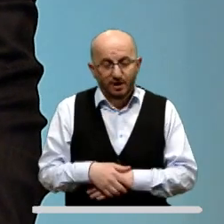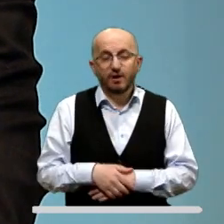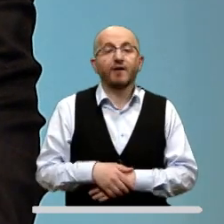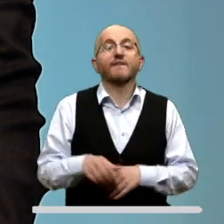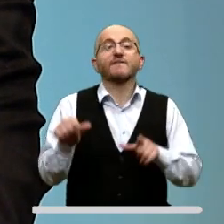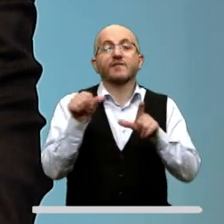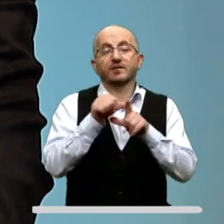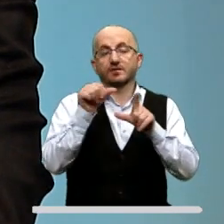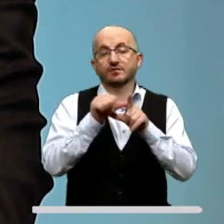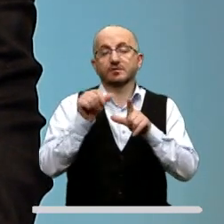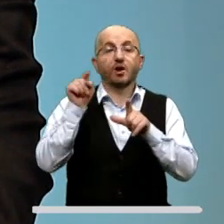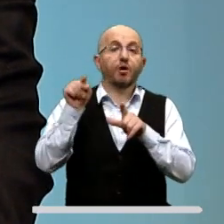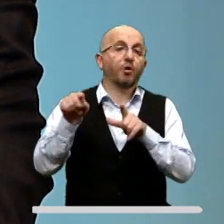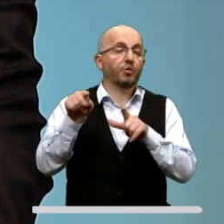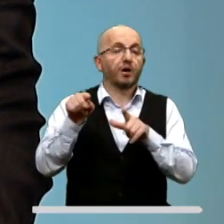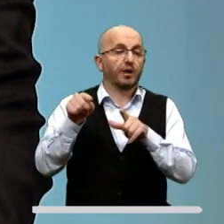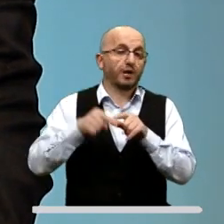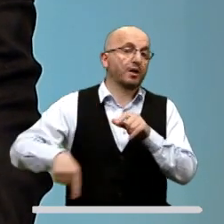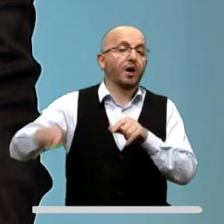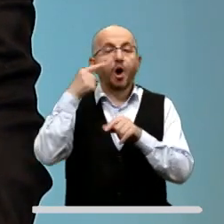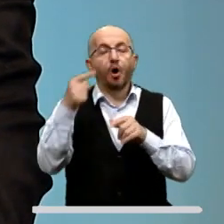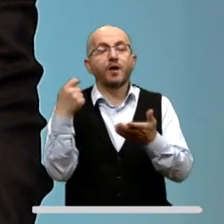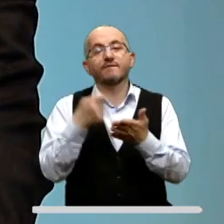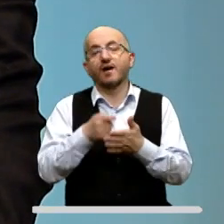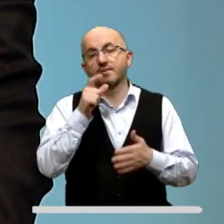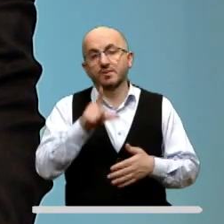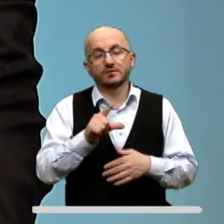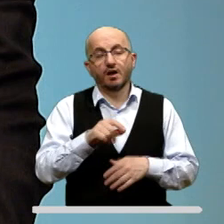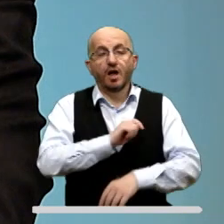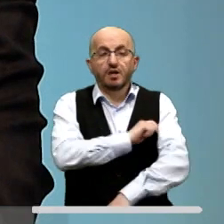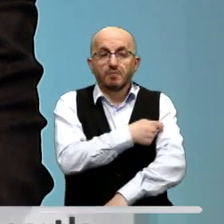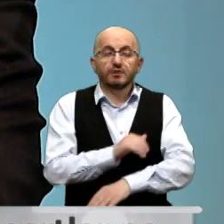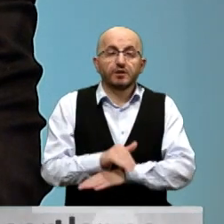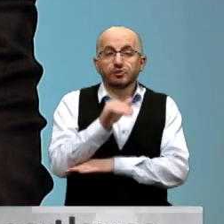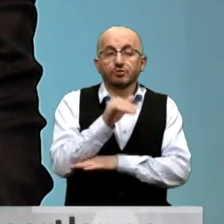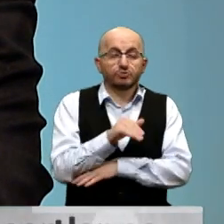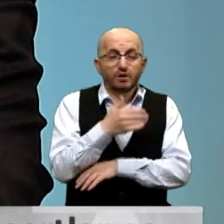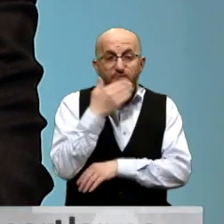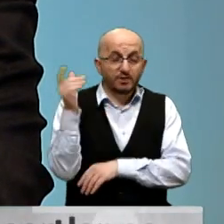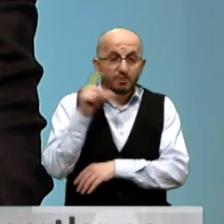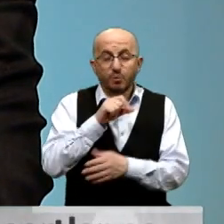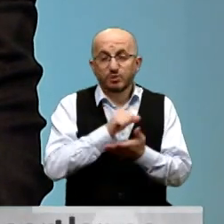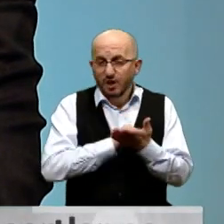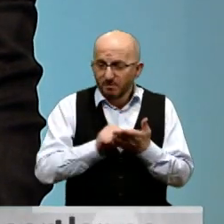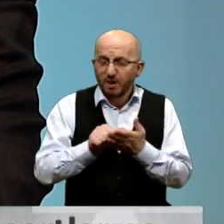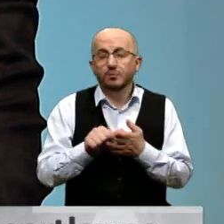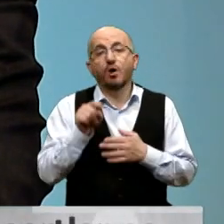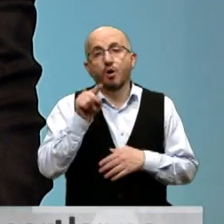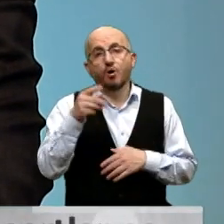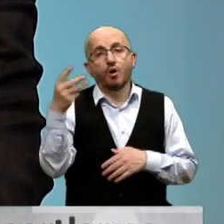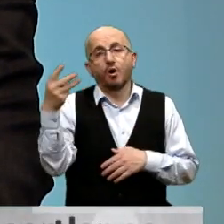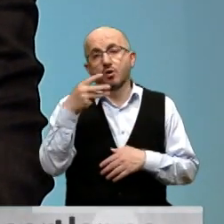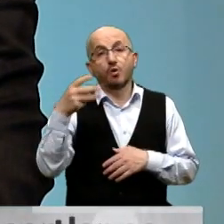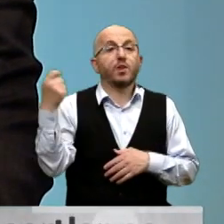fitresini oranın şartlarına göre vermeli Almanya'da ise bütün Ramazan boyunca Almanya şartlarına göre